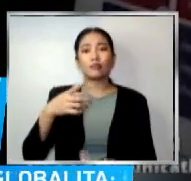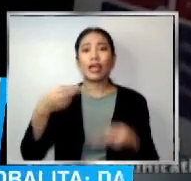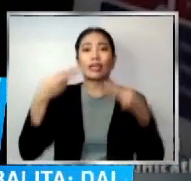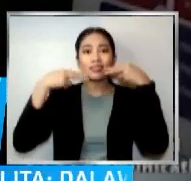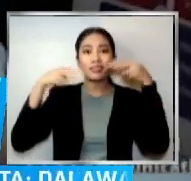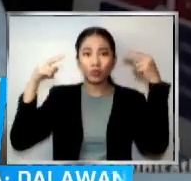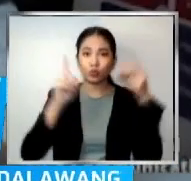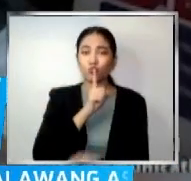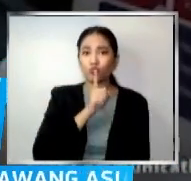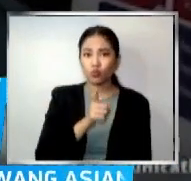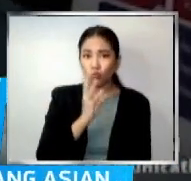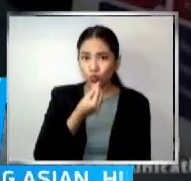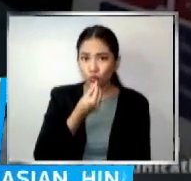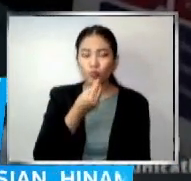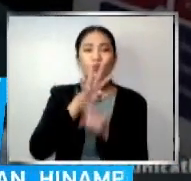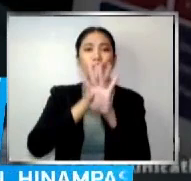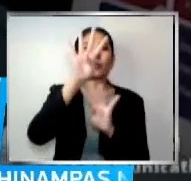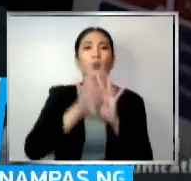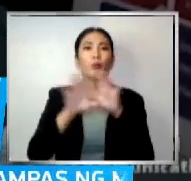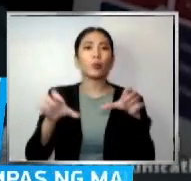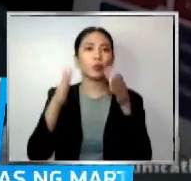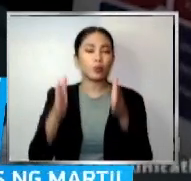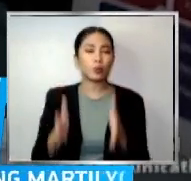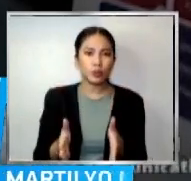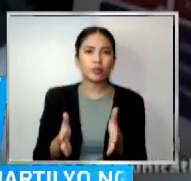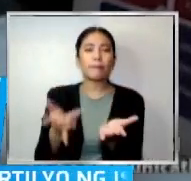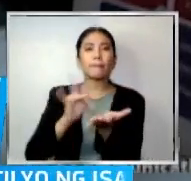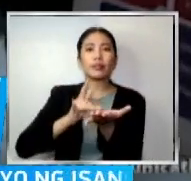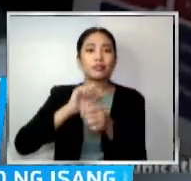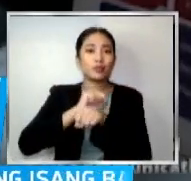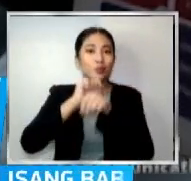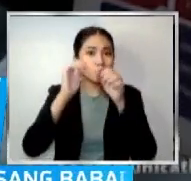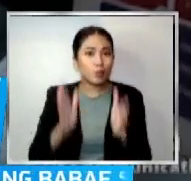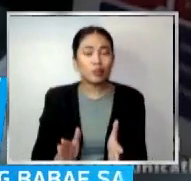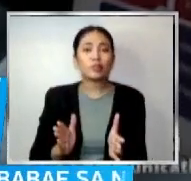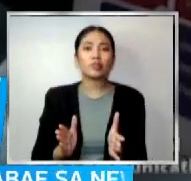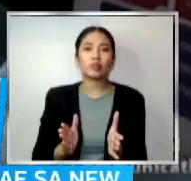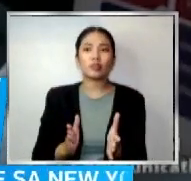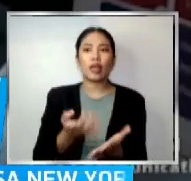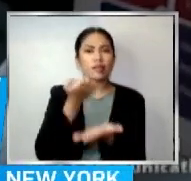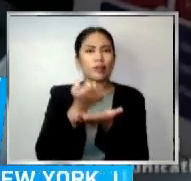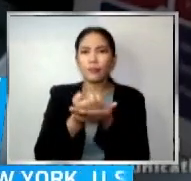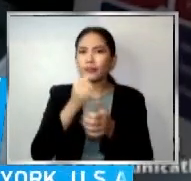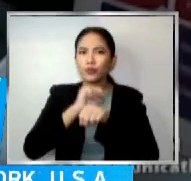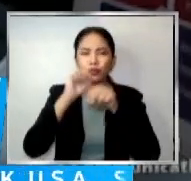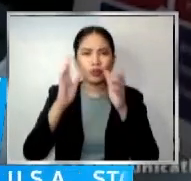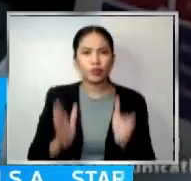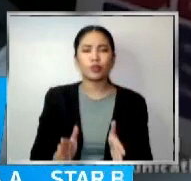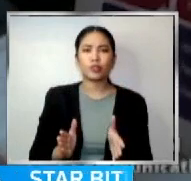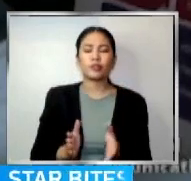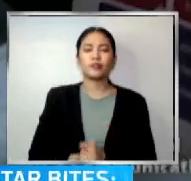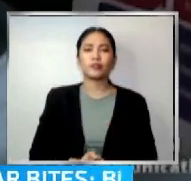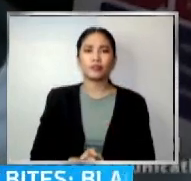workers, our medical frontliners, our economic frontliners, kagaya ng sinabi ko. Dano